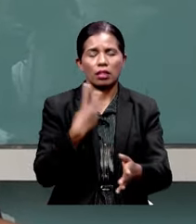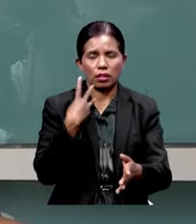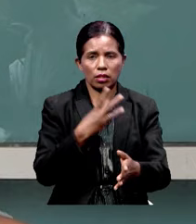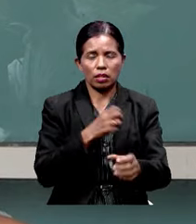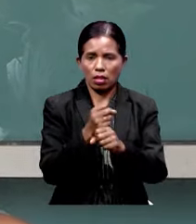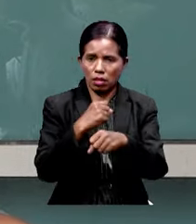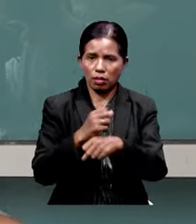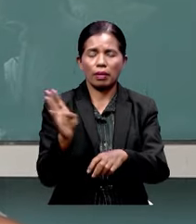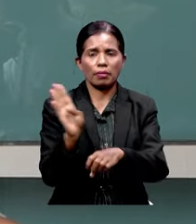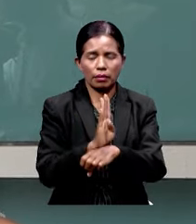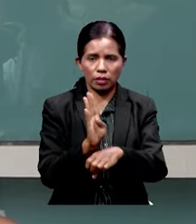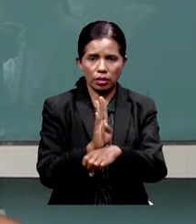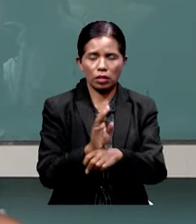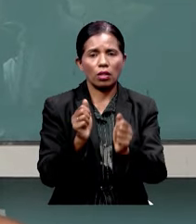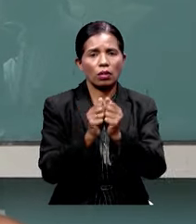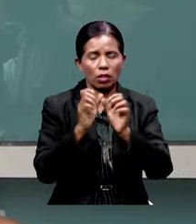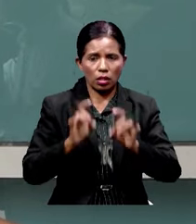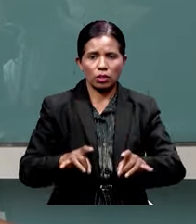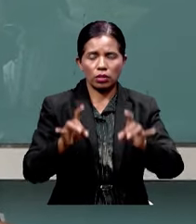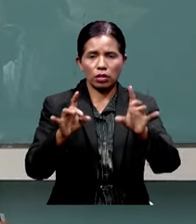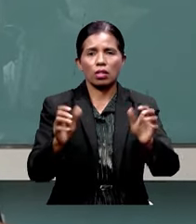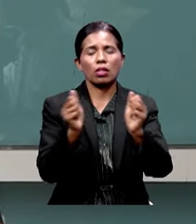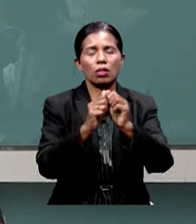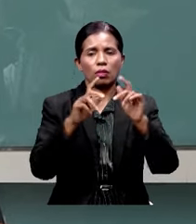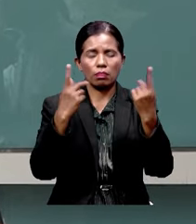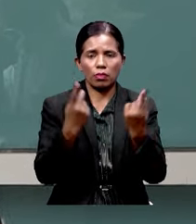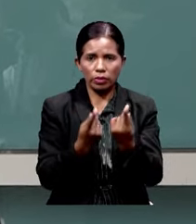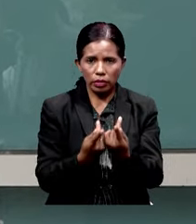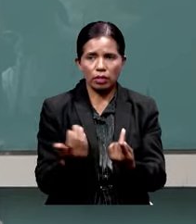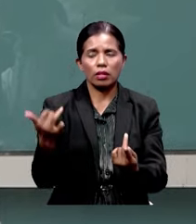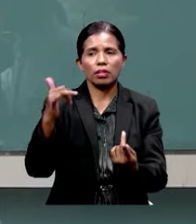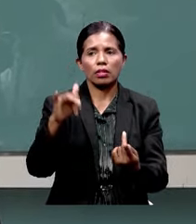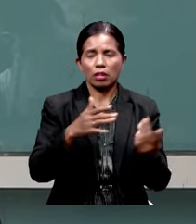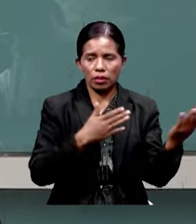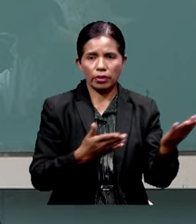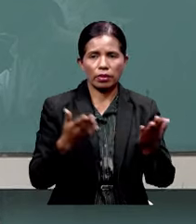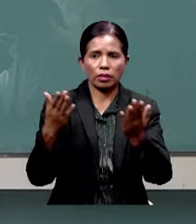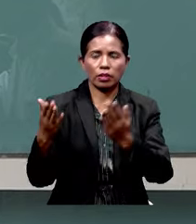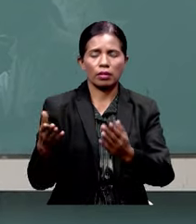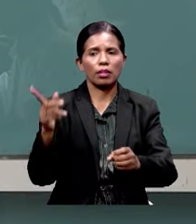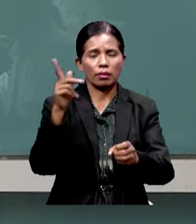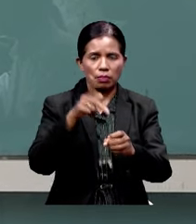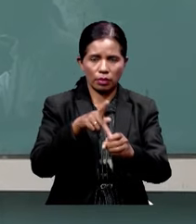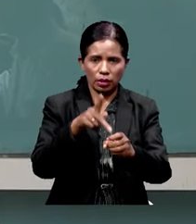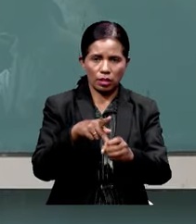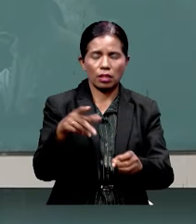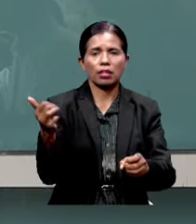negocia Australia ho companies operadores ba Greater Sunrise nian